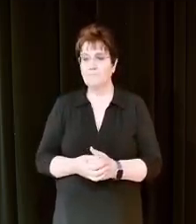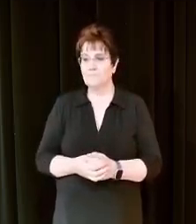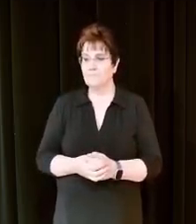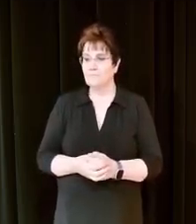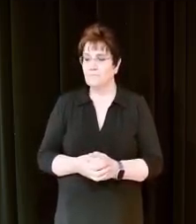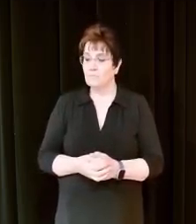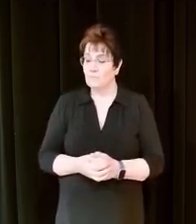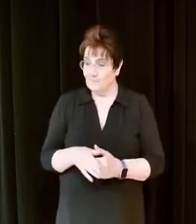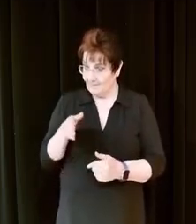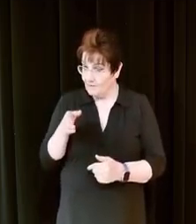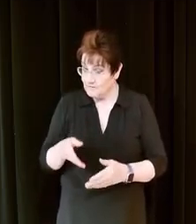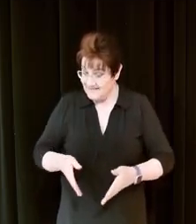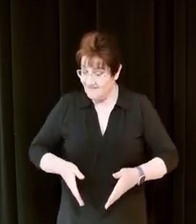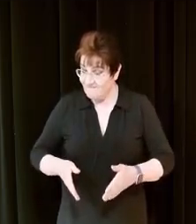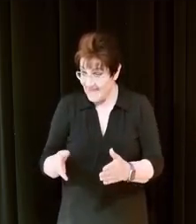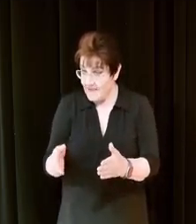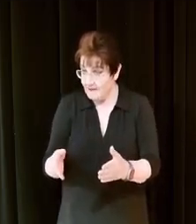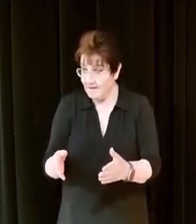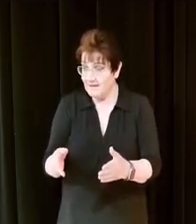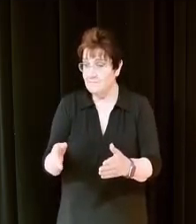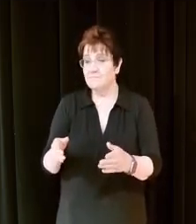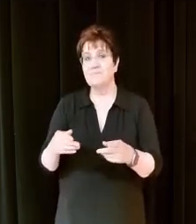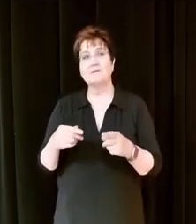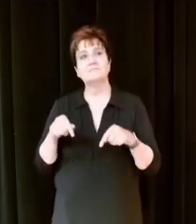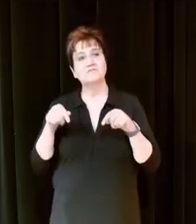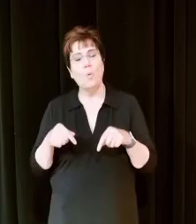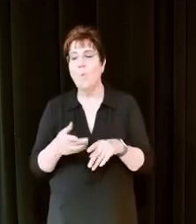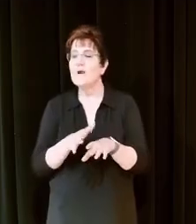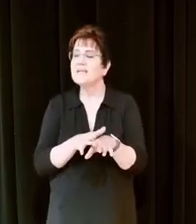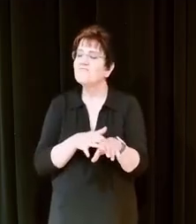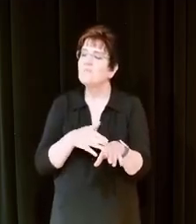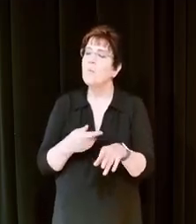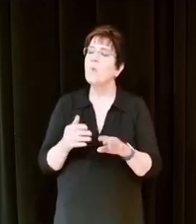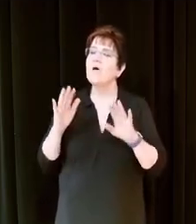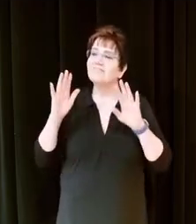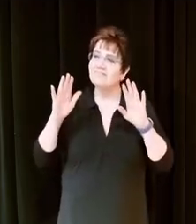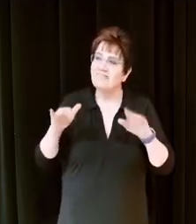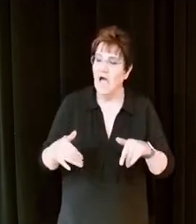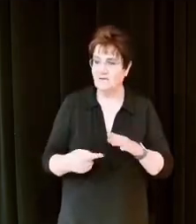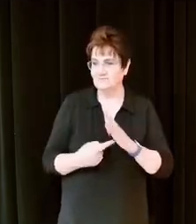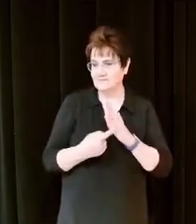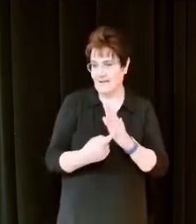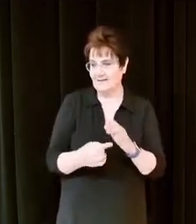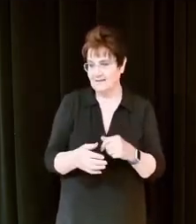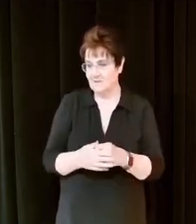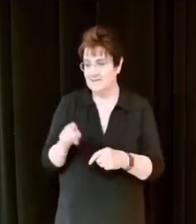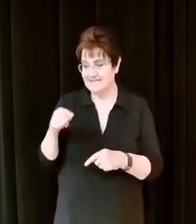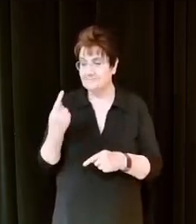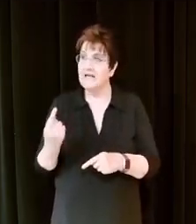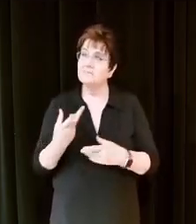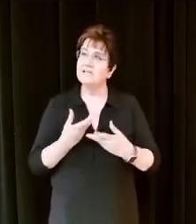dieser Weg sozusagen, es darf sich Gefühl deutlicher oder anders zeigen, hat sie mit in die dritte Stunde